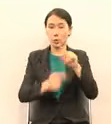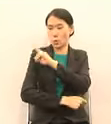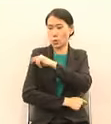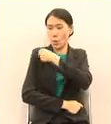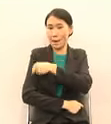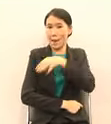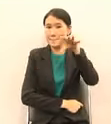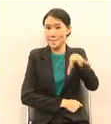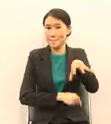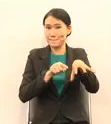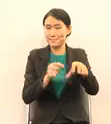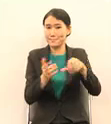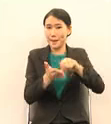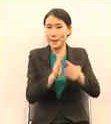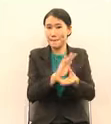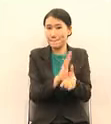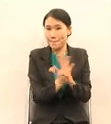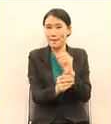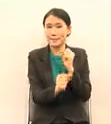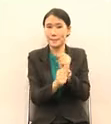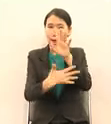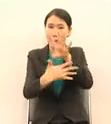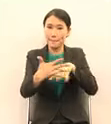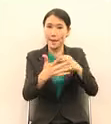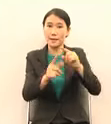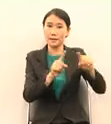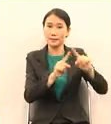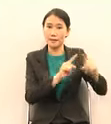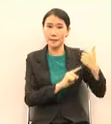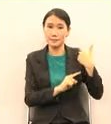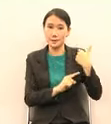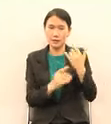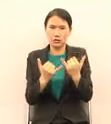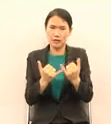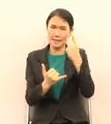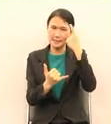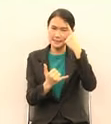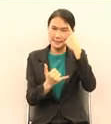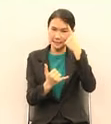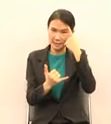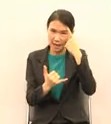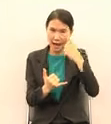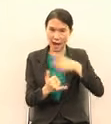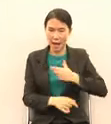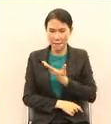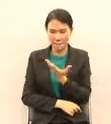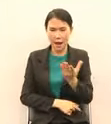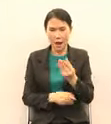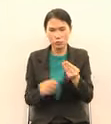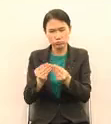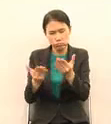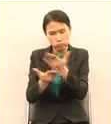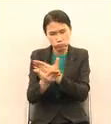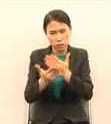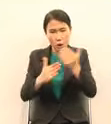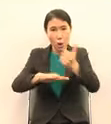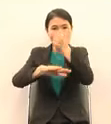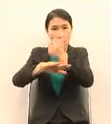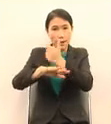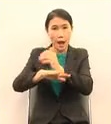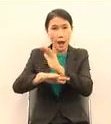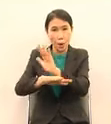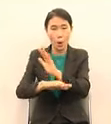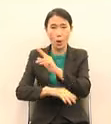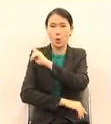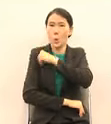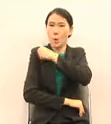ที่จะดำเนินการวางแผนต่างๆผมเข้าใจว่าตรงนี้เรามีการสื่อสารกันในระดับผู้บริหาร